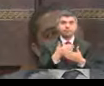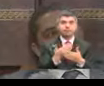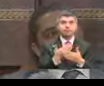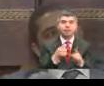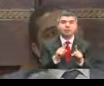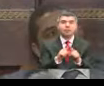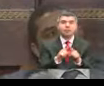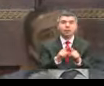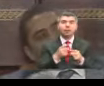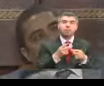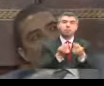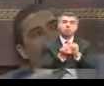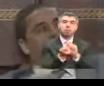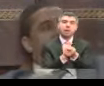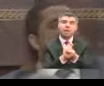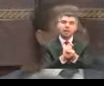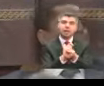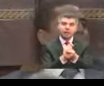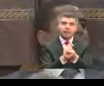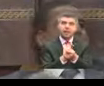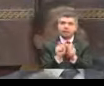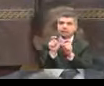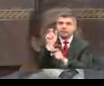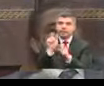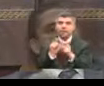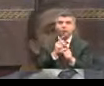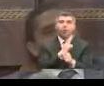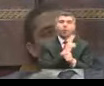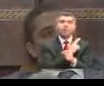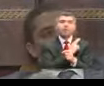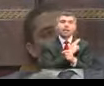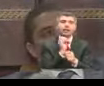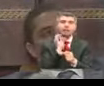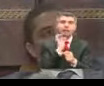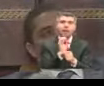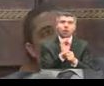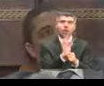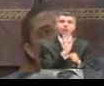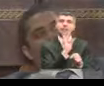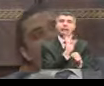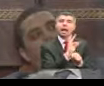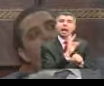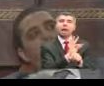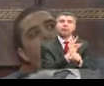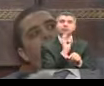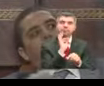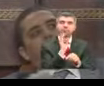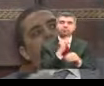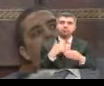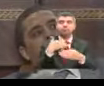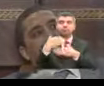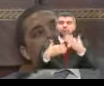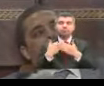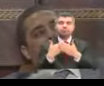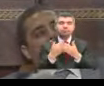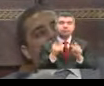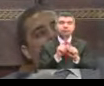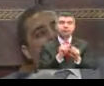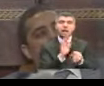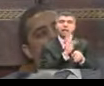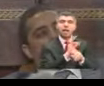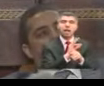الانتقاليه الاساتذه اللي تنقلوا وكان عندهم منصب ديال تدريس اللغه الامازيغيه اليوم غادي يمشيوا يدرسوا مواد اخرى،